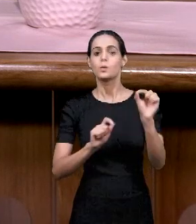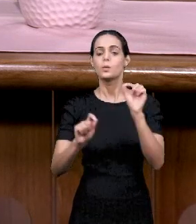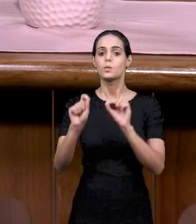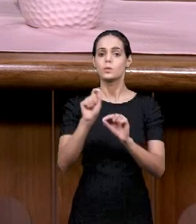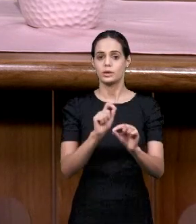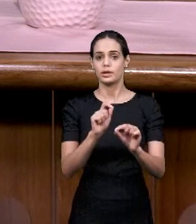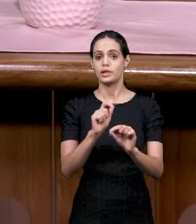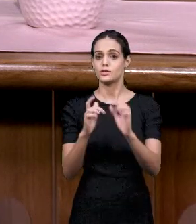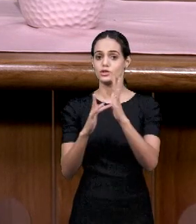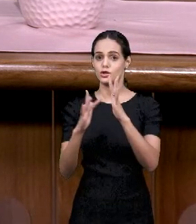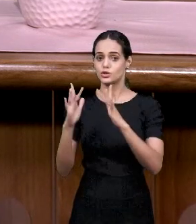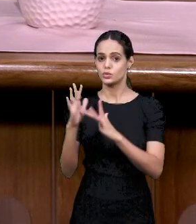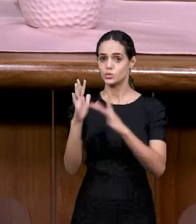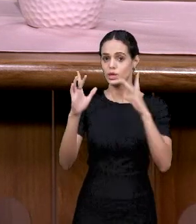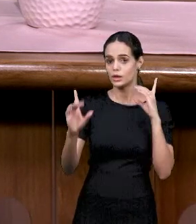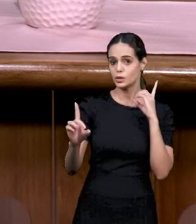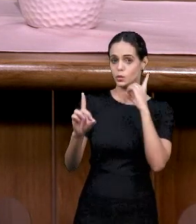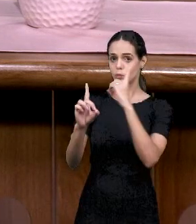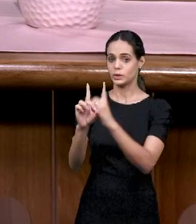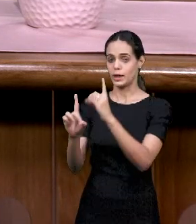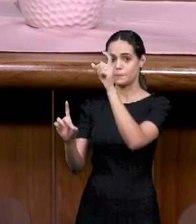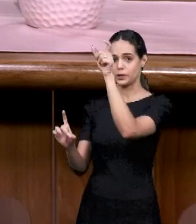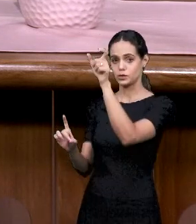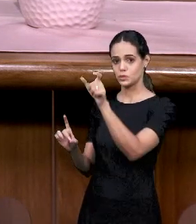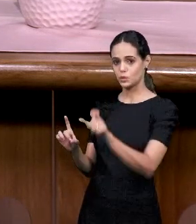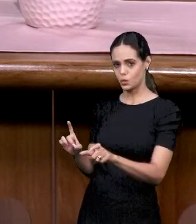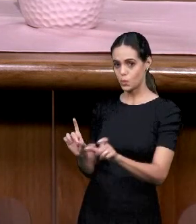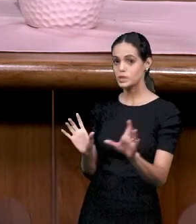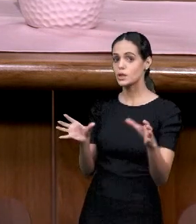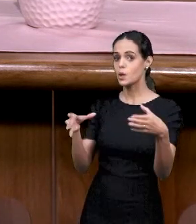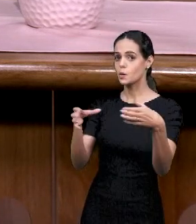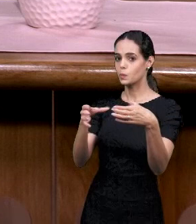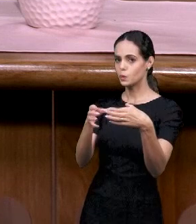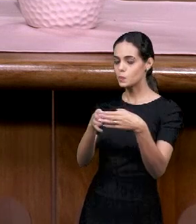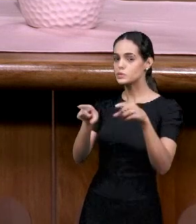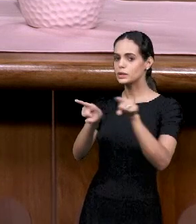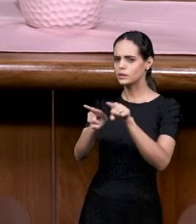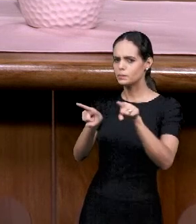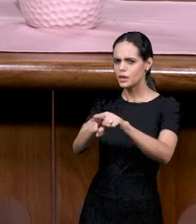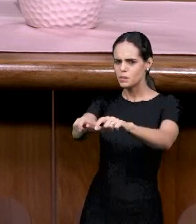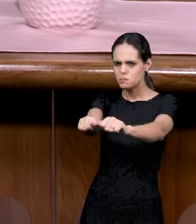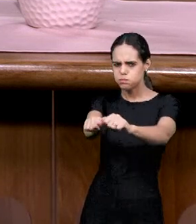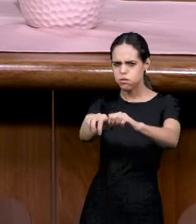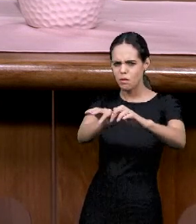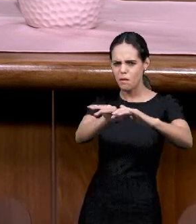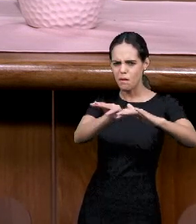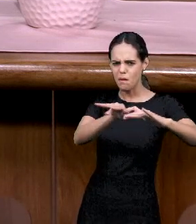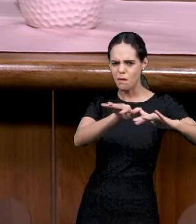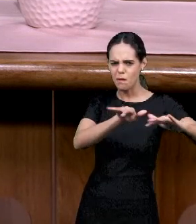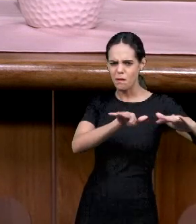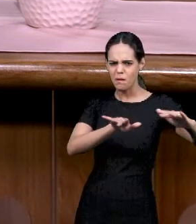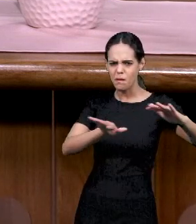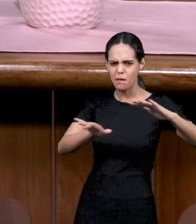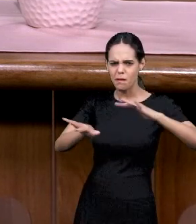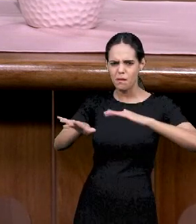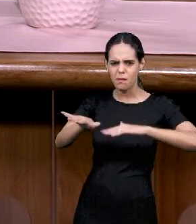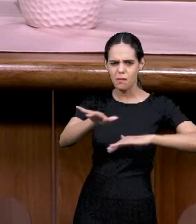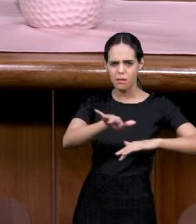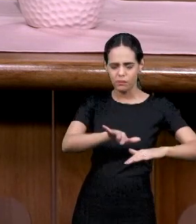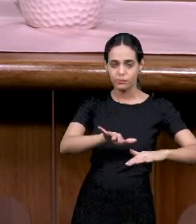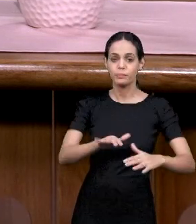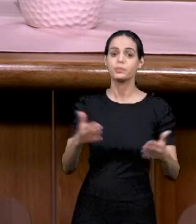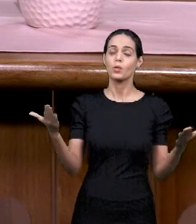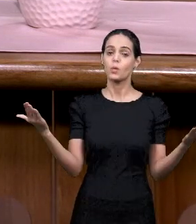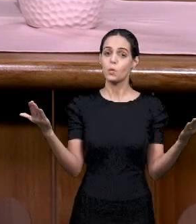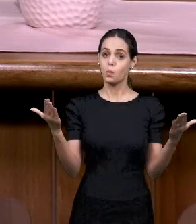Jésus pessoas, com avec les grupos, com personnes, avec des multidões. groupes et des E desta foules. vez, Et este cette encontro fois-ci, aqui cette se rencontre dá na se cidade de fait Naim, dans la